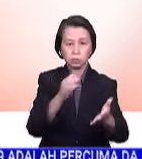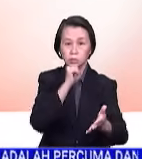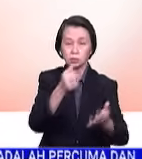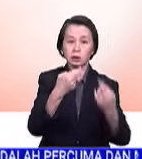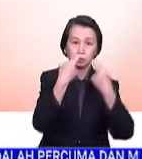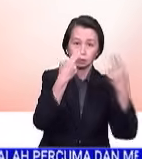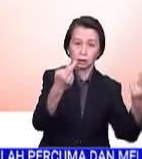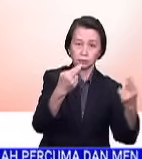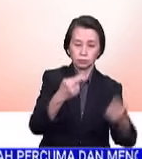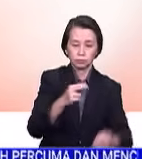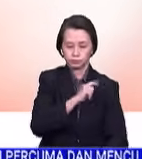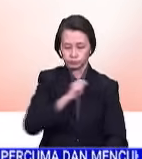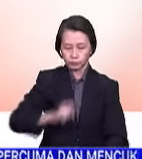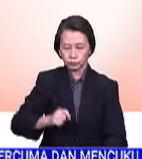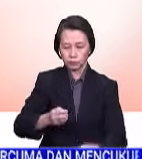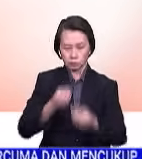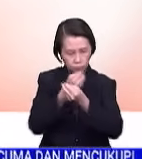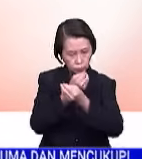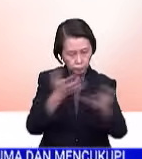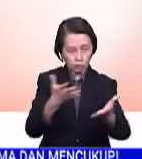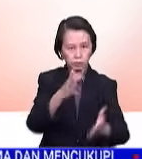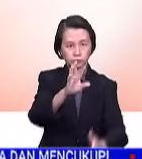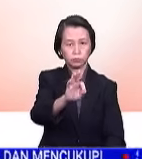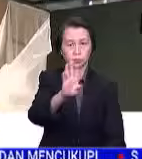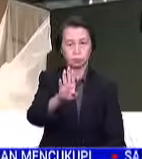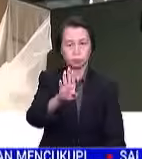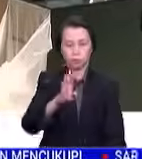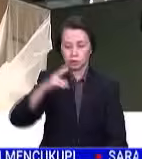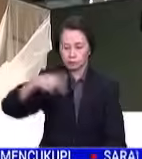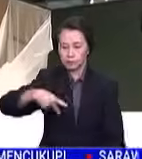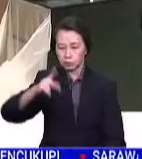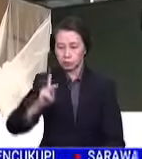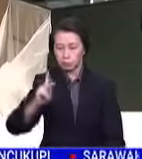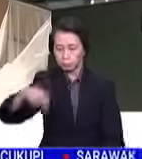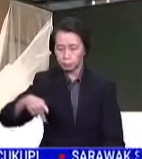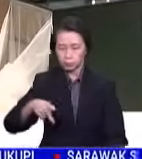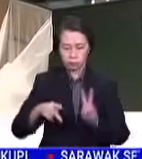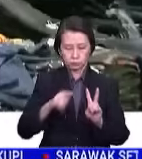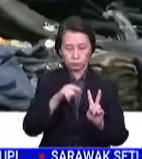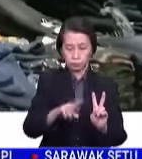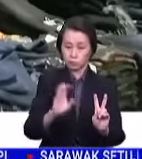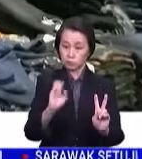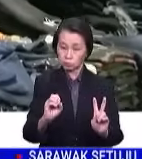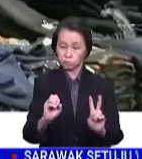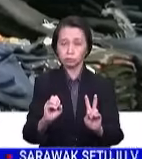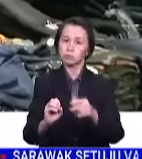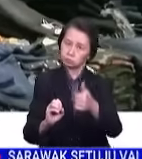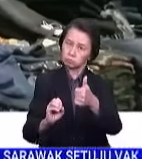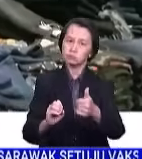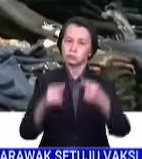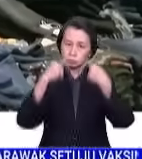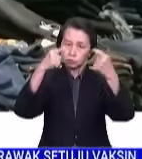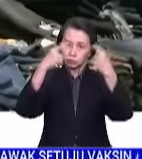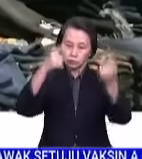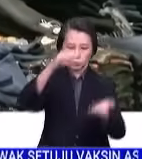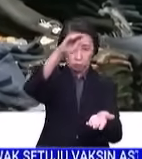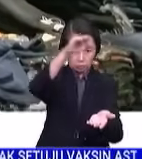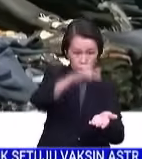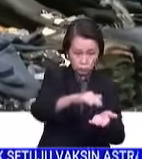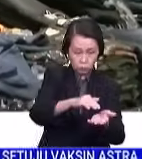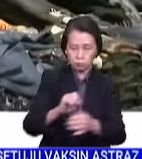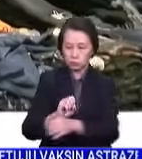Zafrul menerusi hantaran di Facebooknya memaklumkan PKP 2.0 sebaliknya telah berjaya mengurangkan